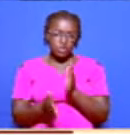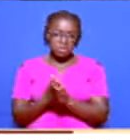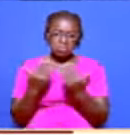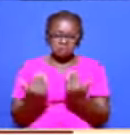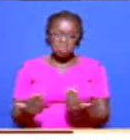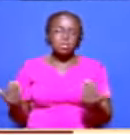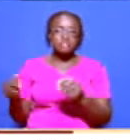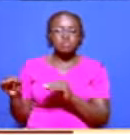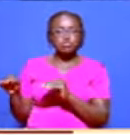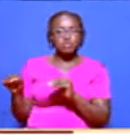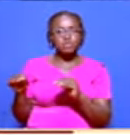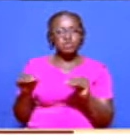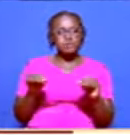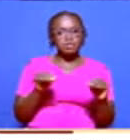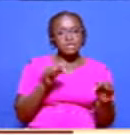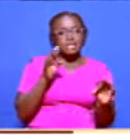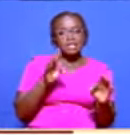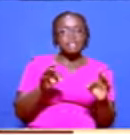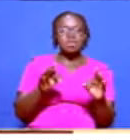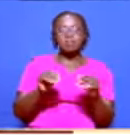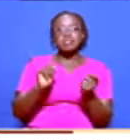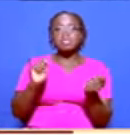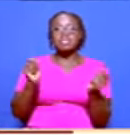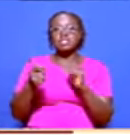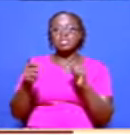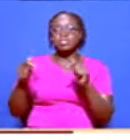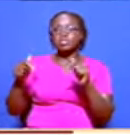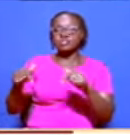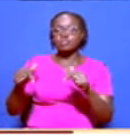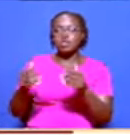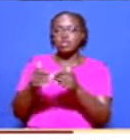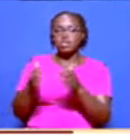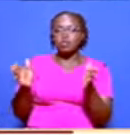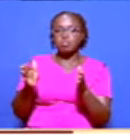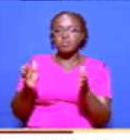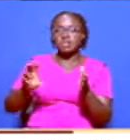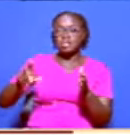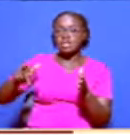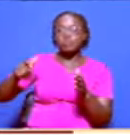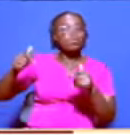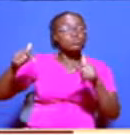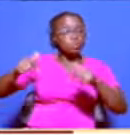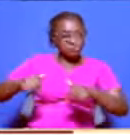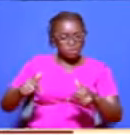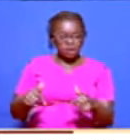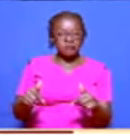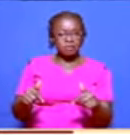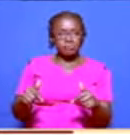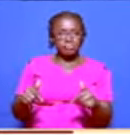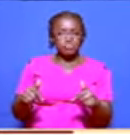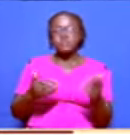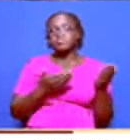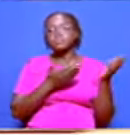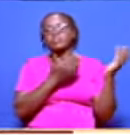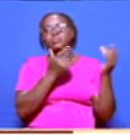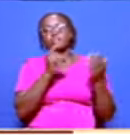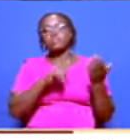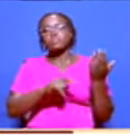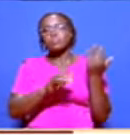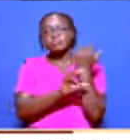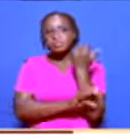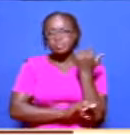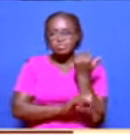So even if they unlock today, even if they open the taps today, we expect the country to be